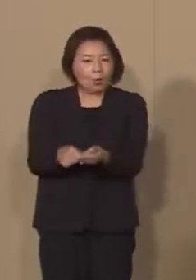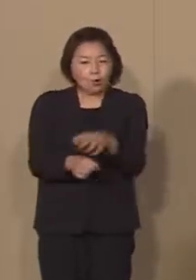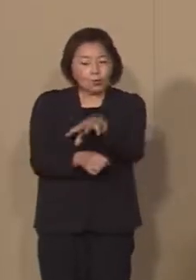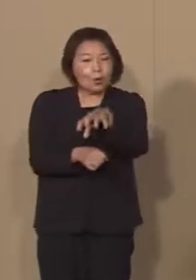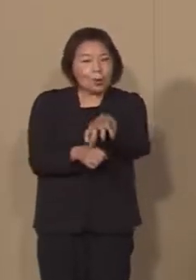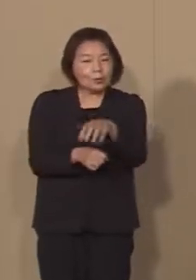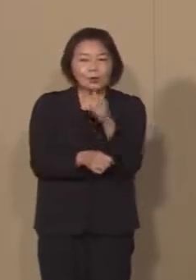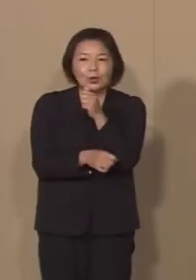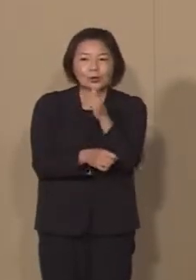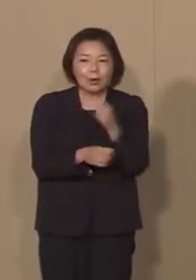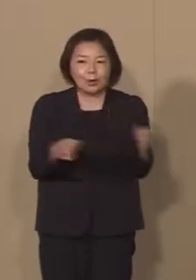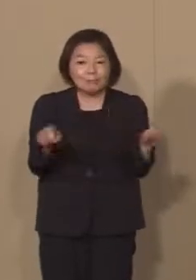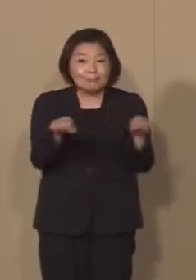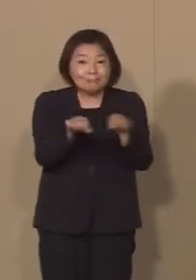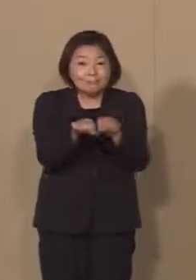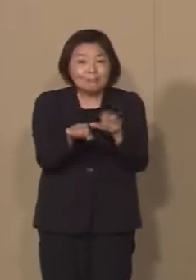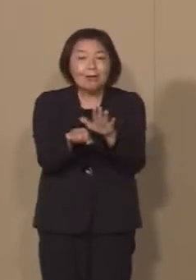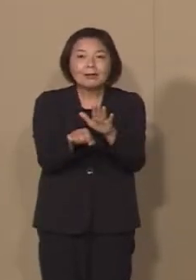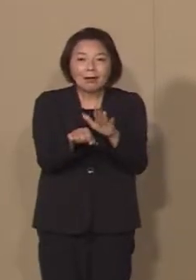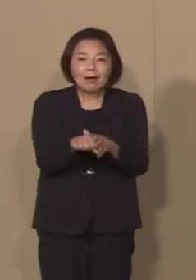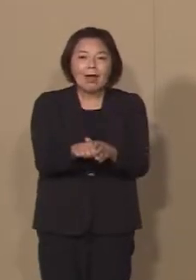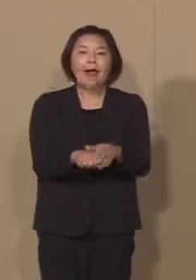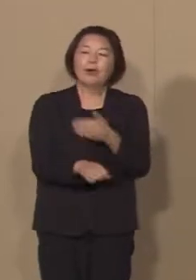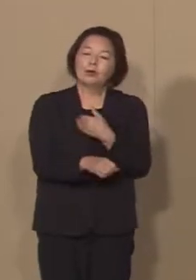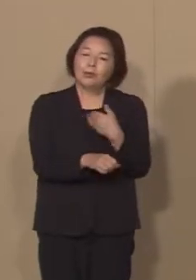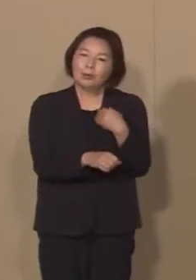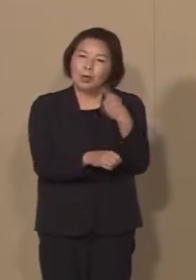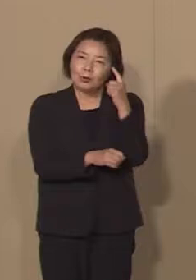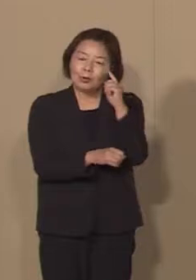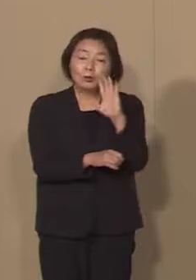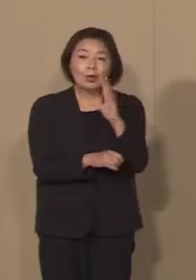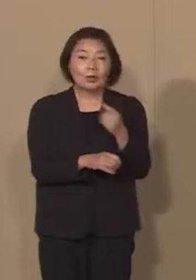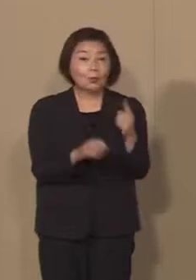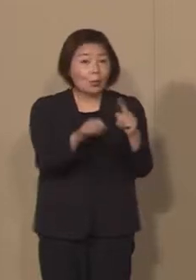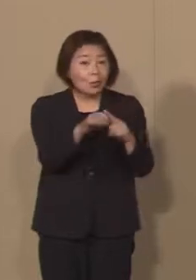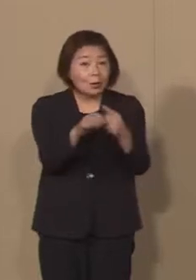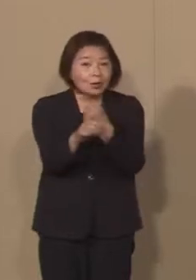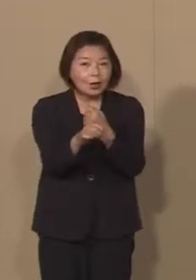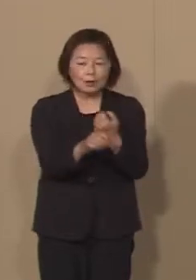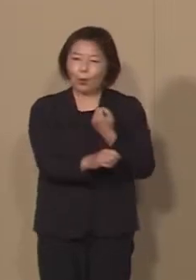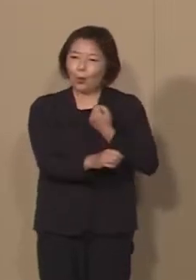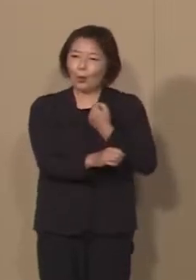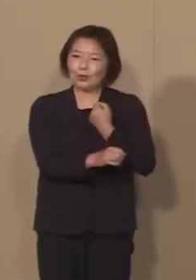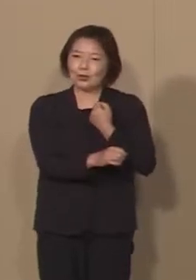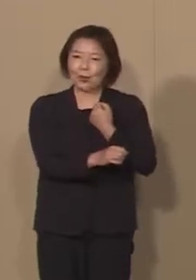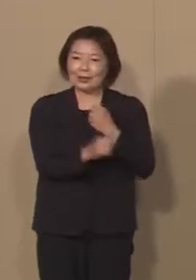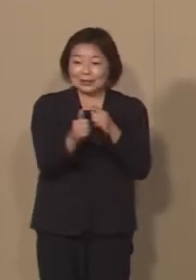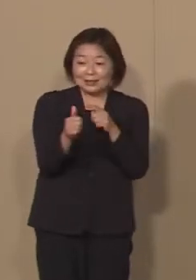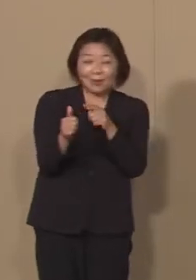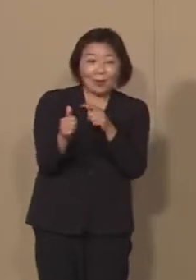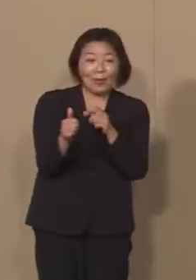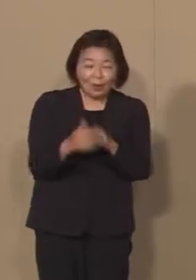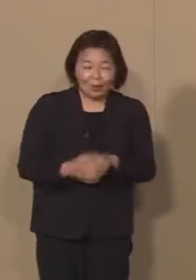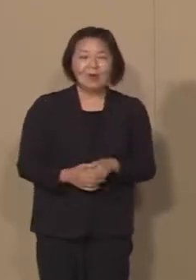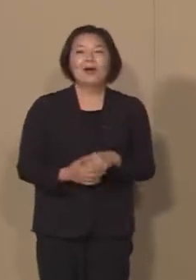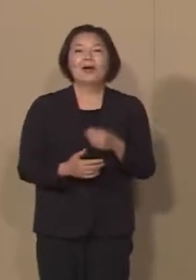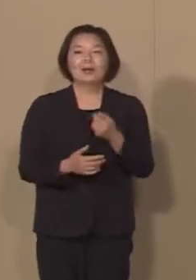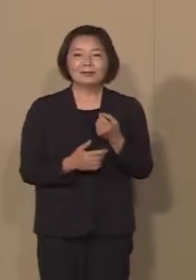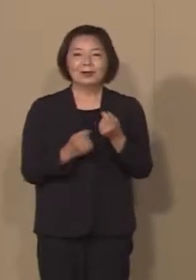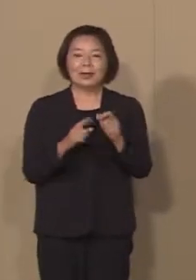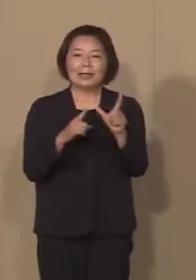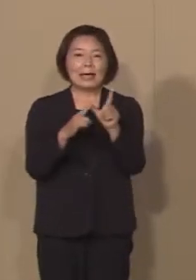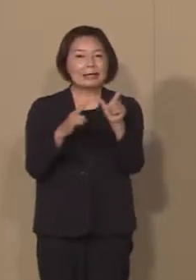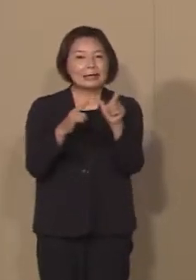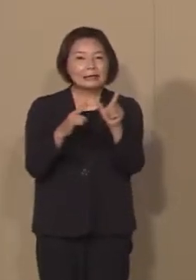ですけど大丈夫かなぁこの人大丈夫かなと思ったら意外に面白い人でますあのジャンタープ nhk の